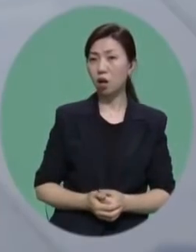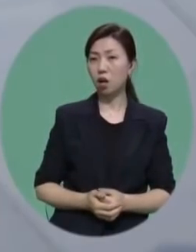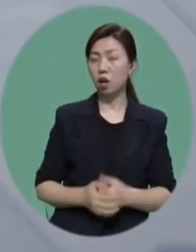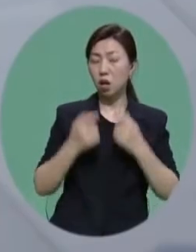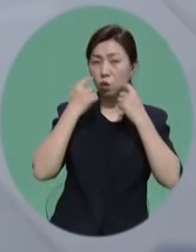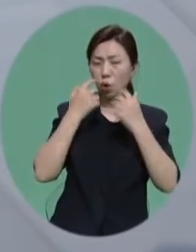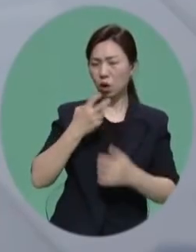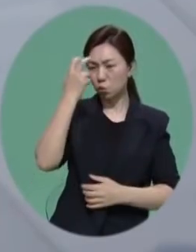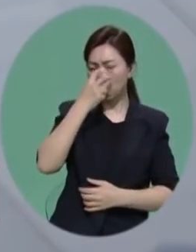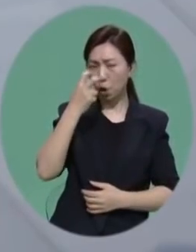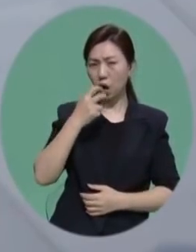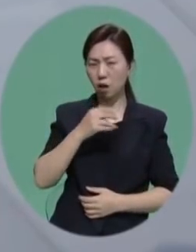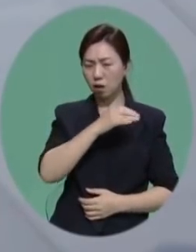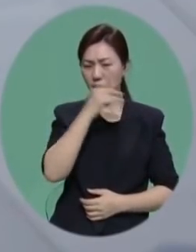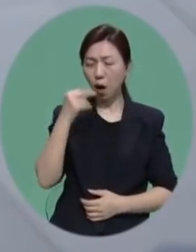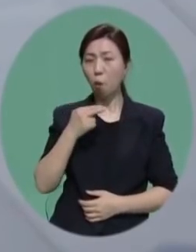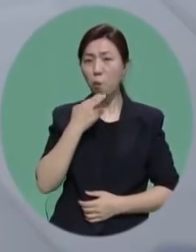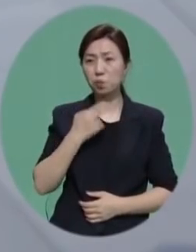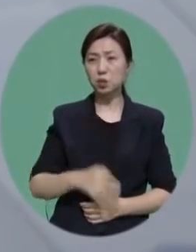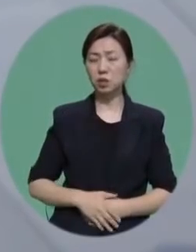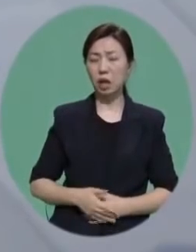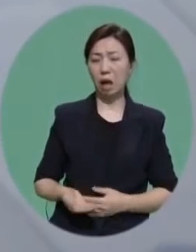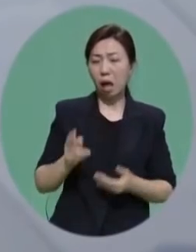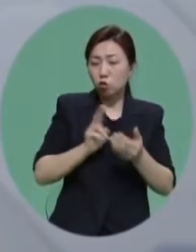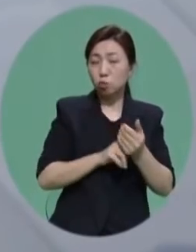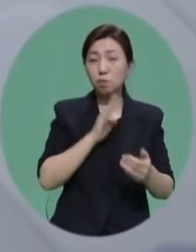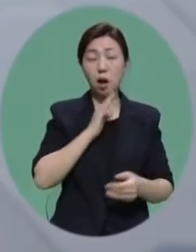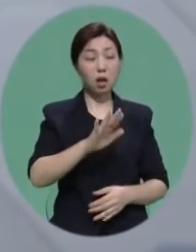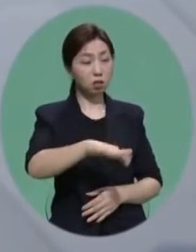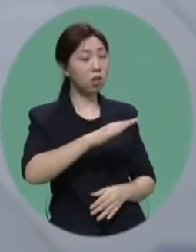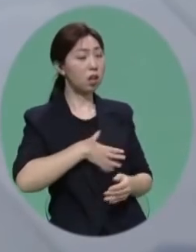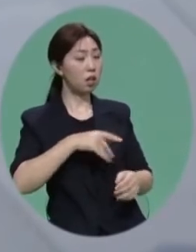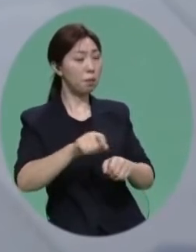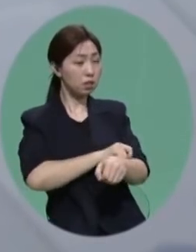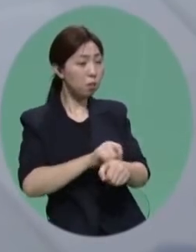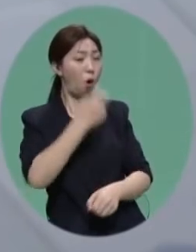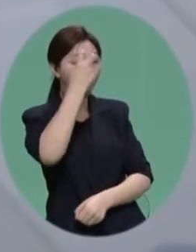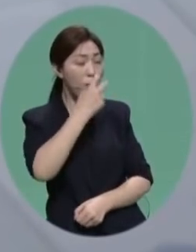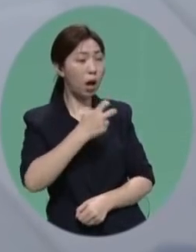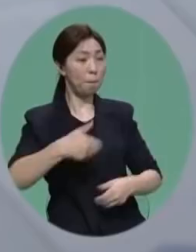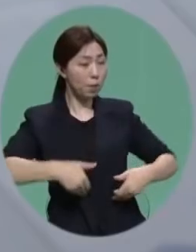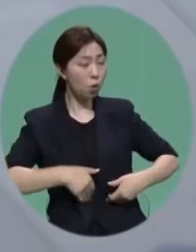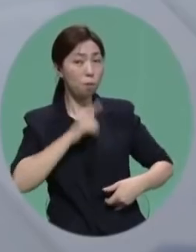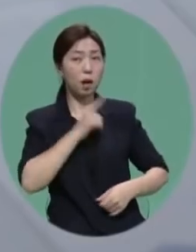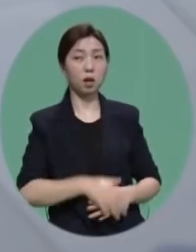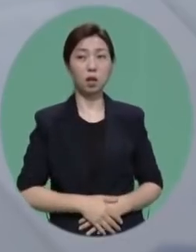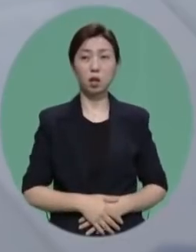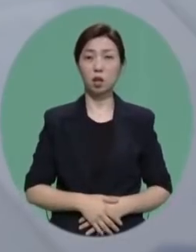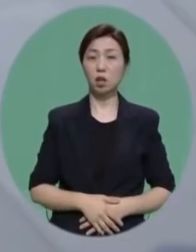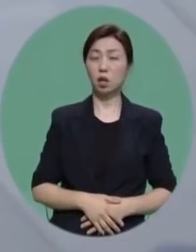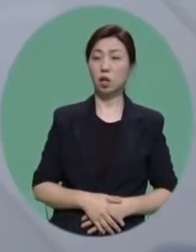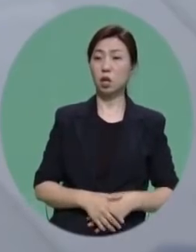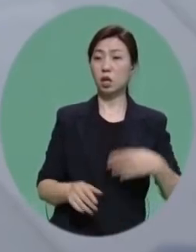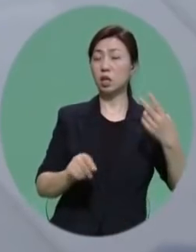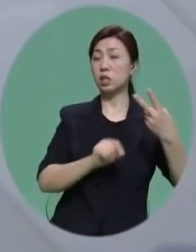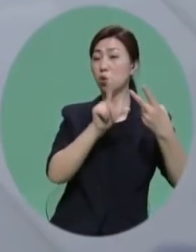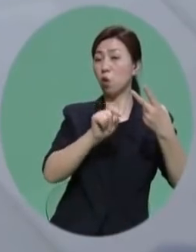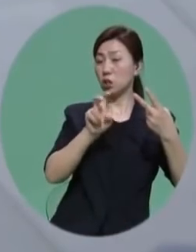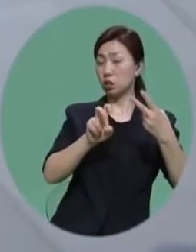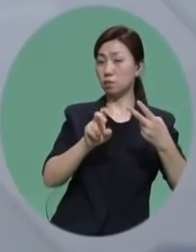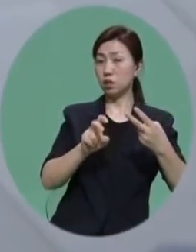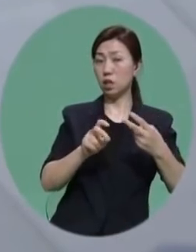정확하게 수사가 이루어지지 않고 덮었지 않습니까? 그래서 특검하자니까요. 이게 지난 2월 25일 우리 TV토론 이후에 다 나온